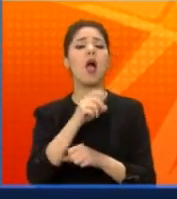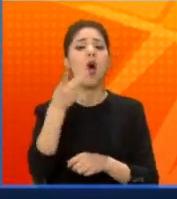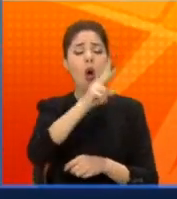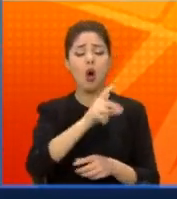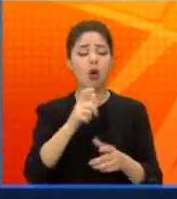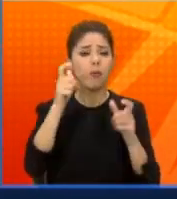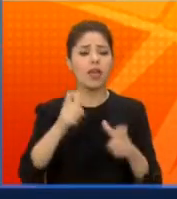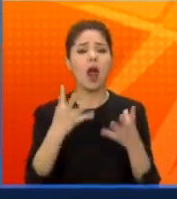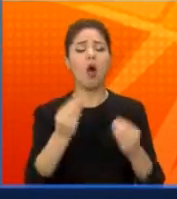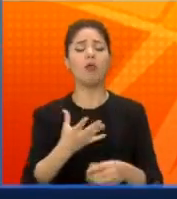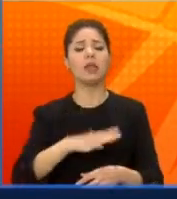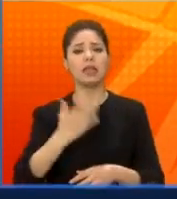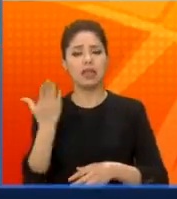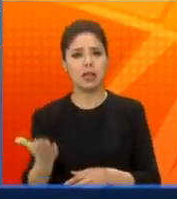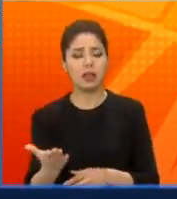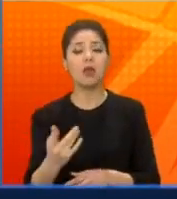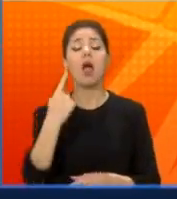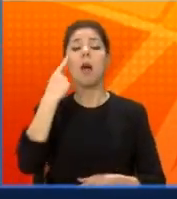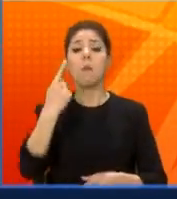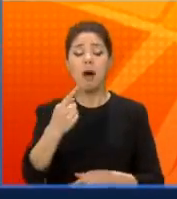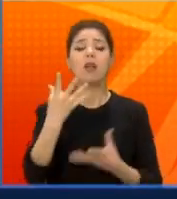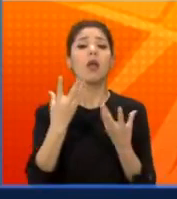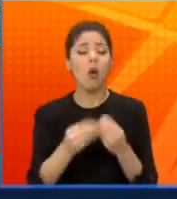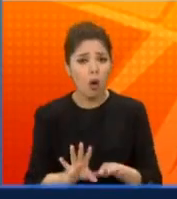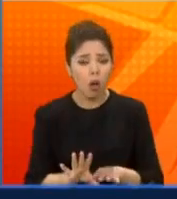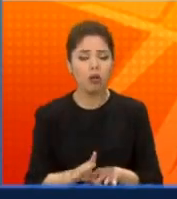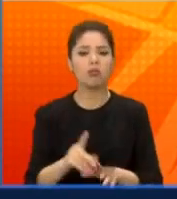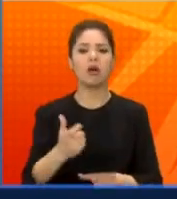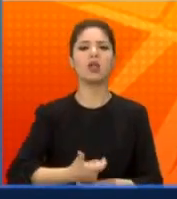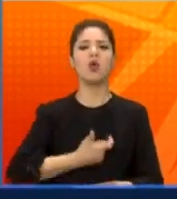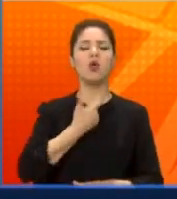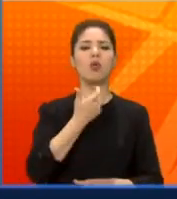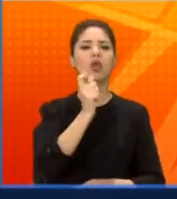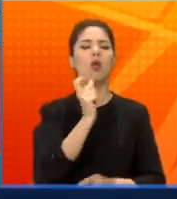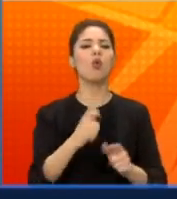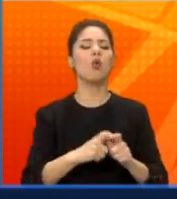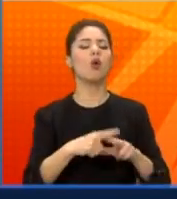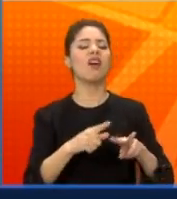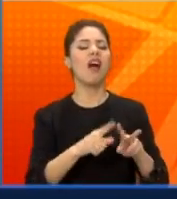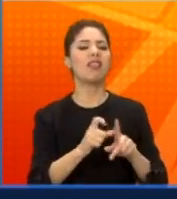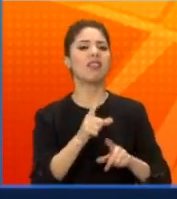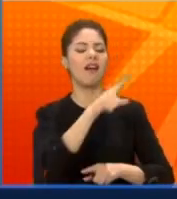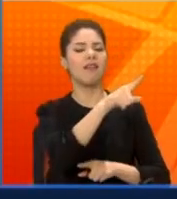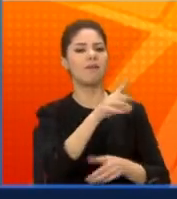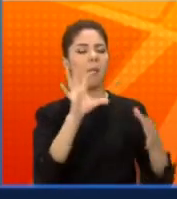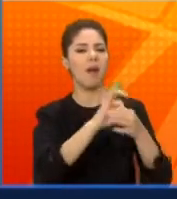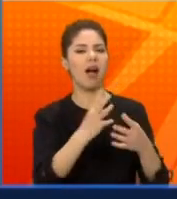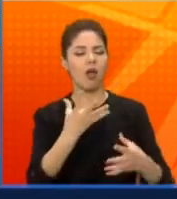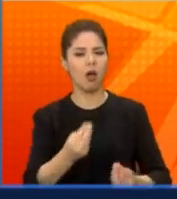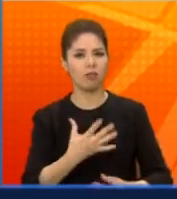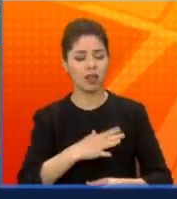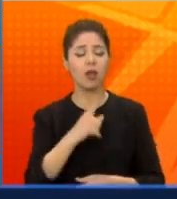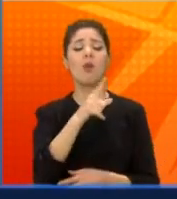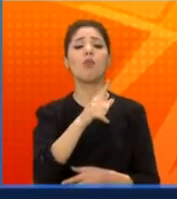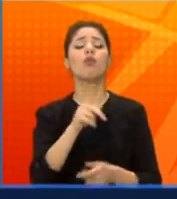arasına girmesini bekliyorlardı. Baktılar öyle olmadı, umutlarını Uganda'ya bağlayacak kadar küçüldüler. Bununla